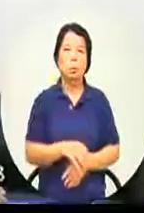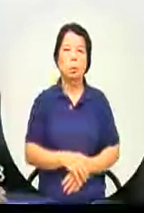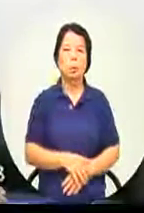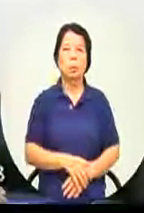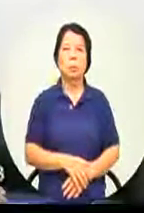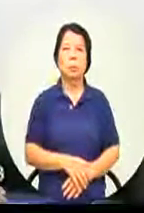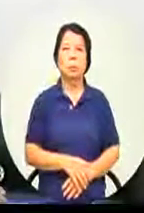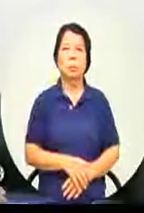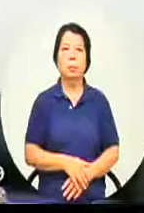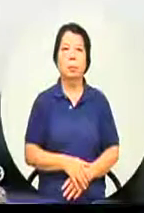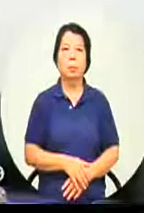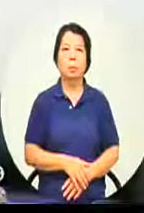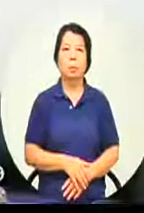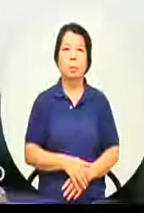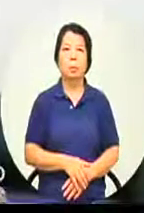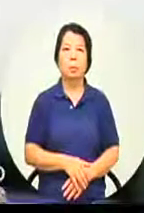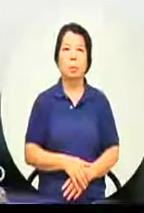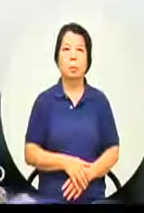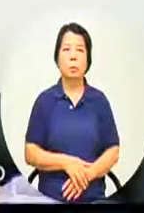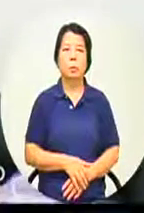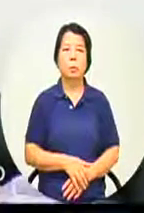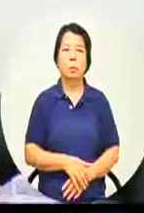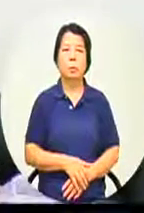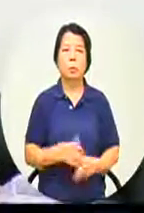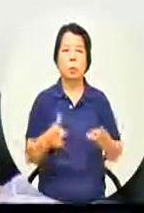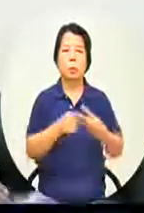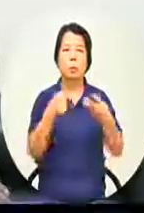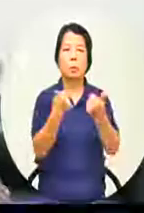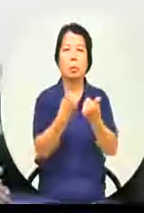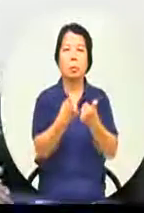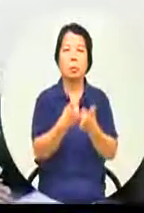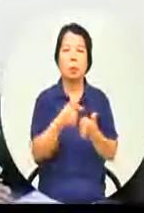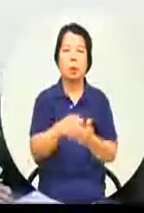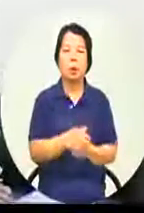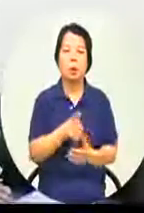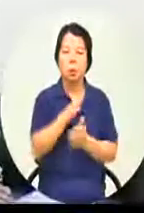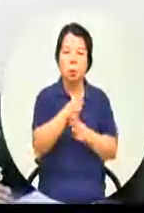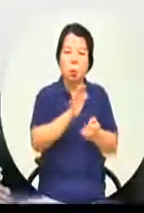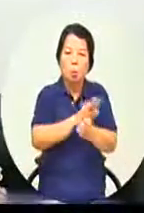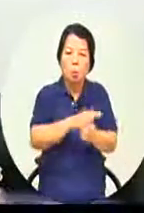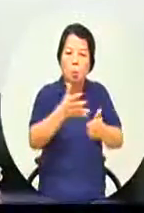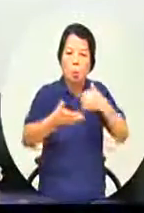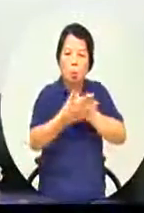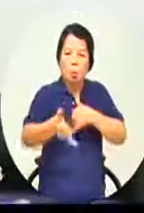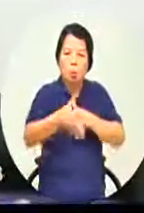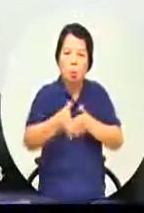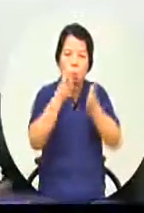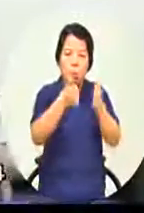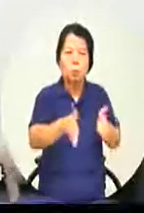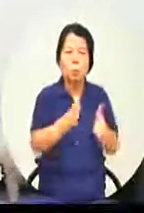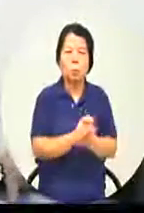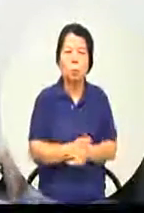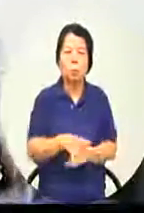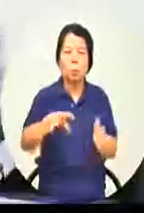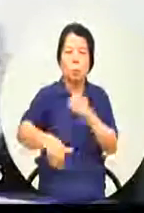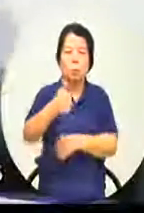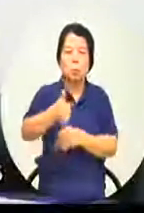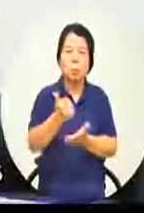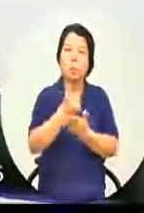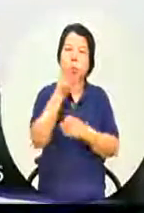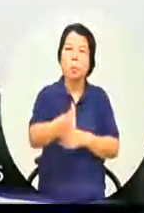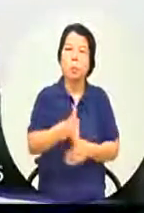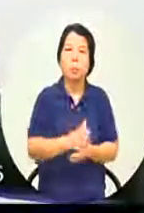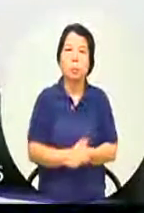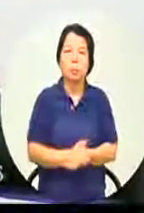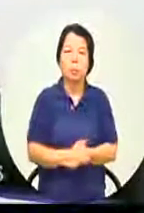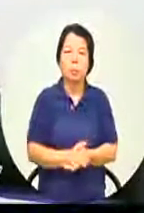哦，在上个会期我其实有一直在提到爱河的部分哦。那我想请教一下局长的部分，就是说根